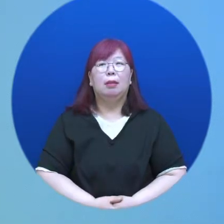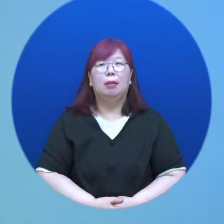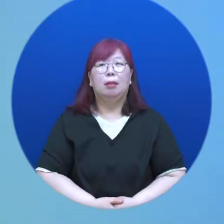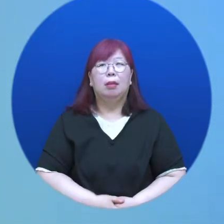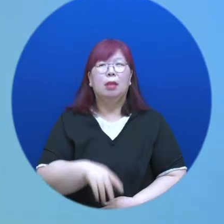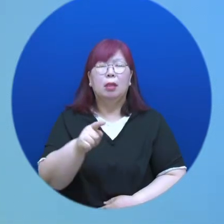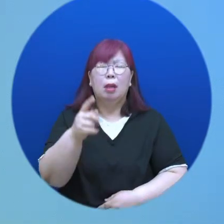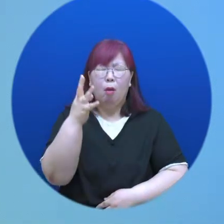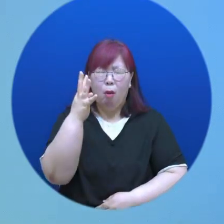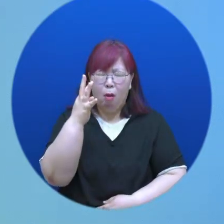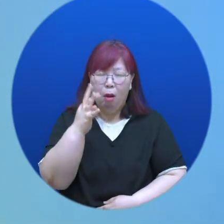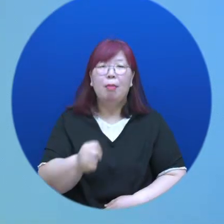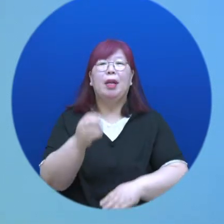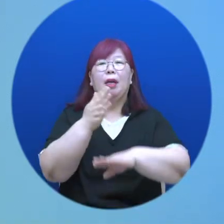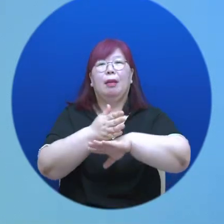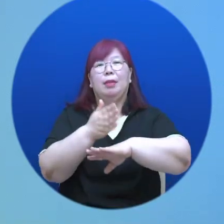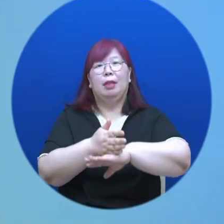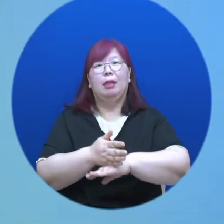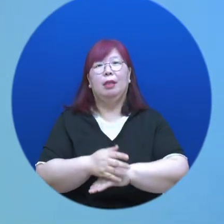그게 얼마나 감사한 건지.